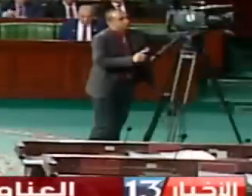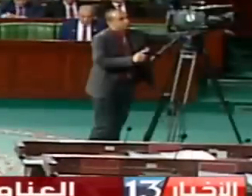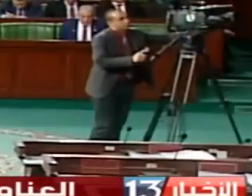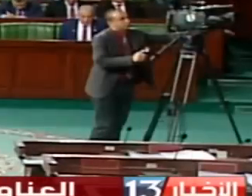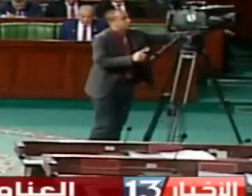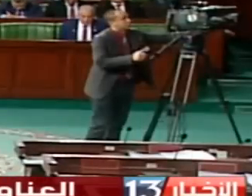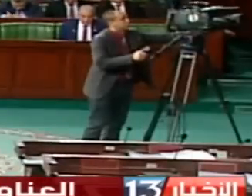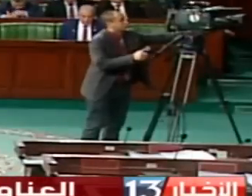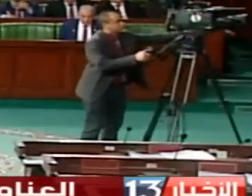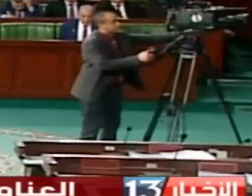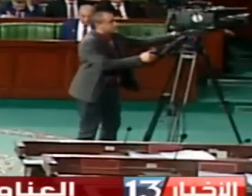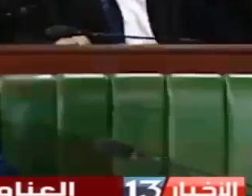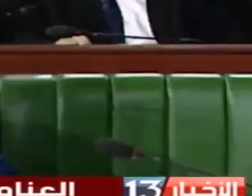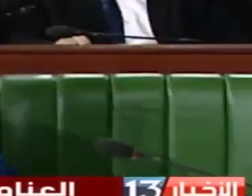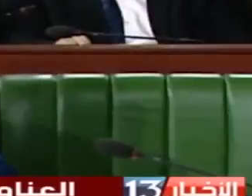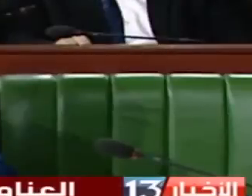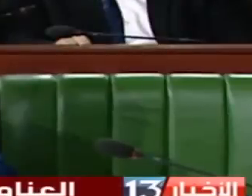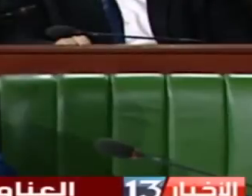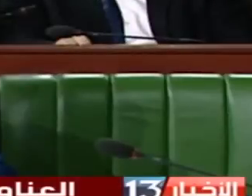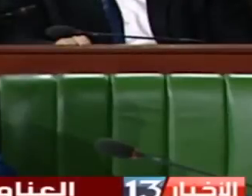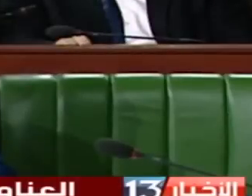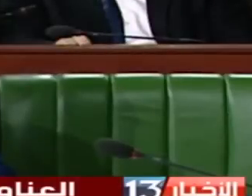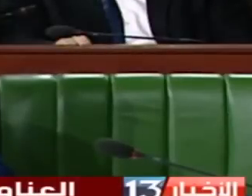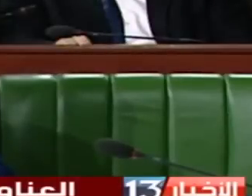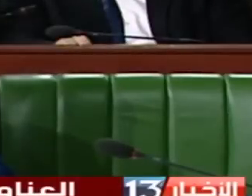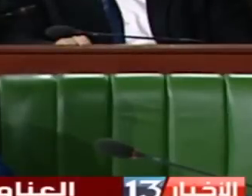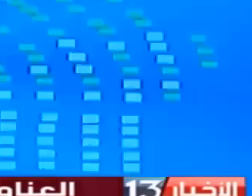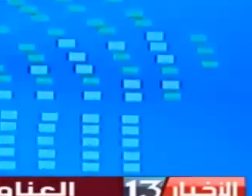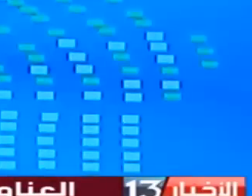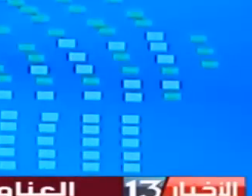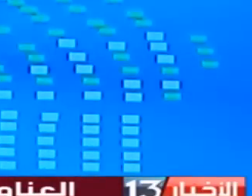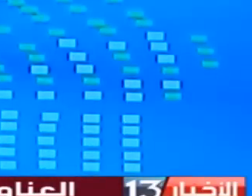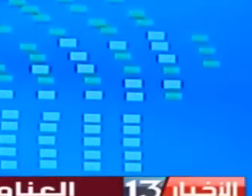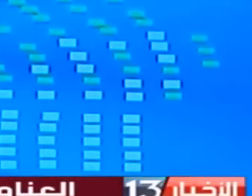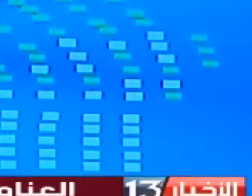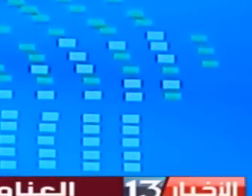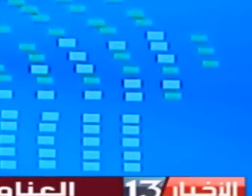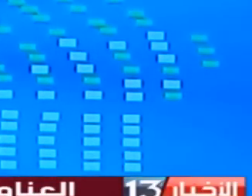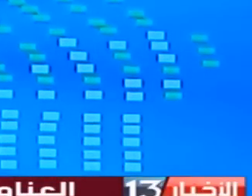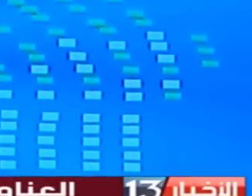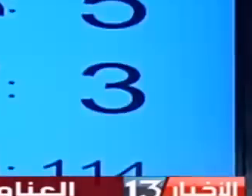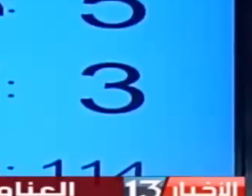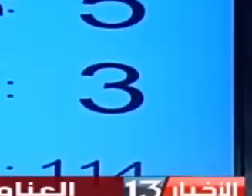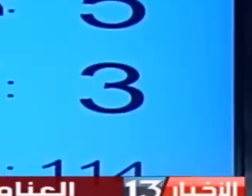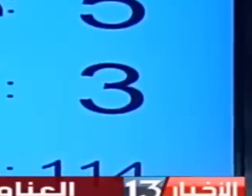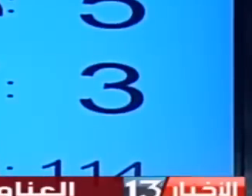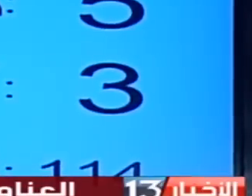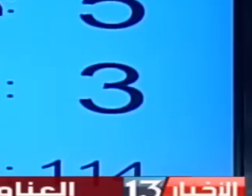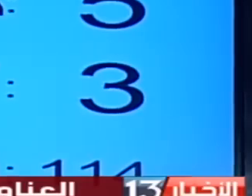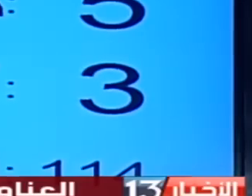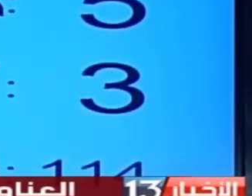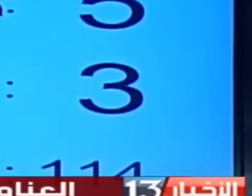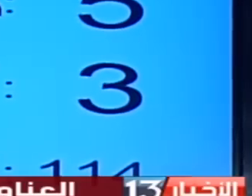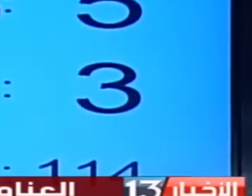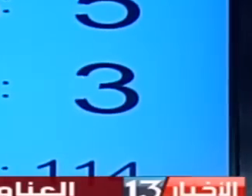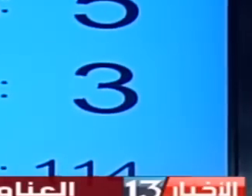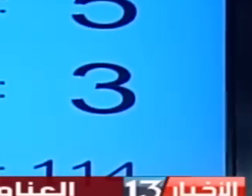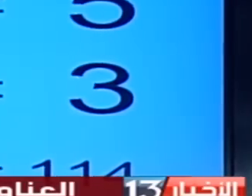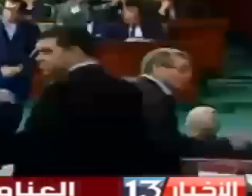الكبرى المصادقه على مشروعي قانونين يتعلقان بالمساهمه في تمويل الجيل الثاني من برنامج تهذيب الاحياء